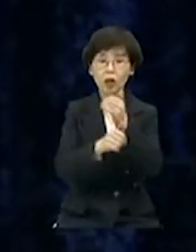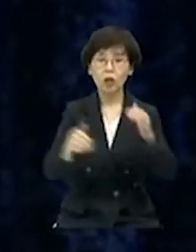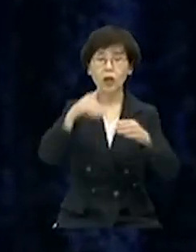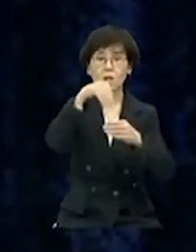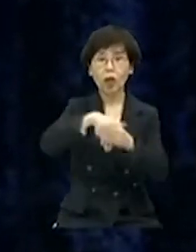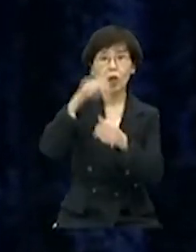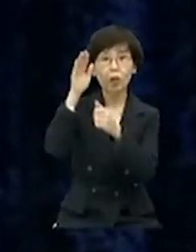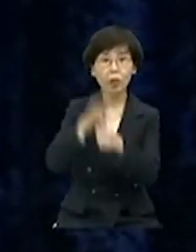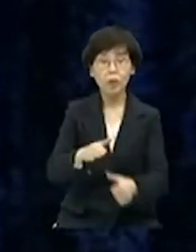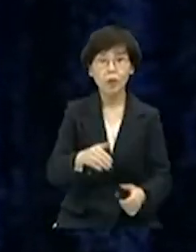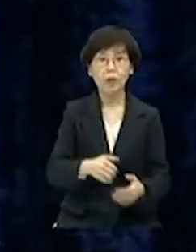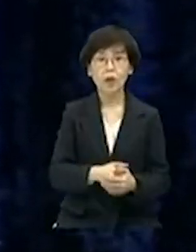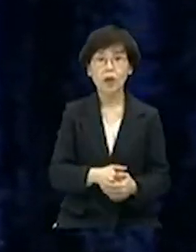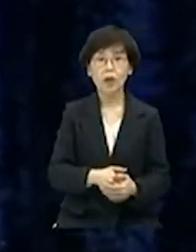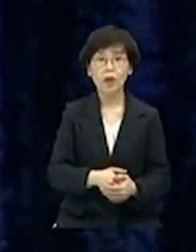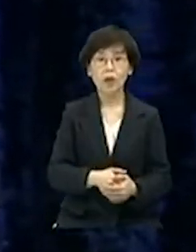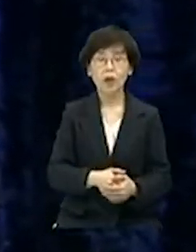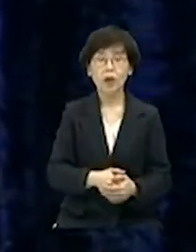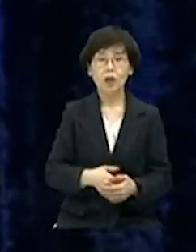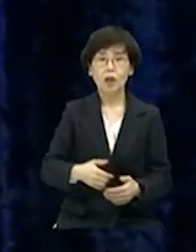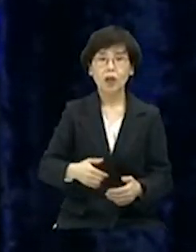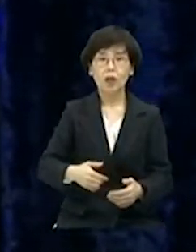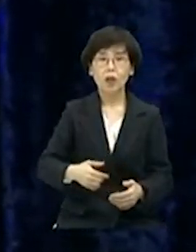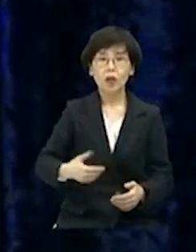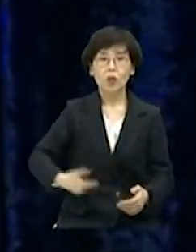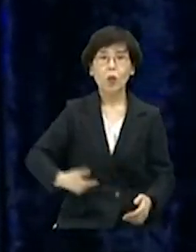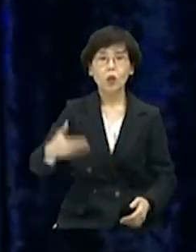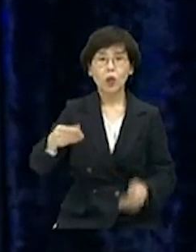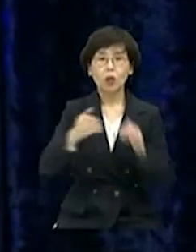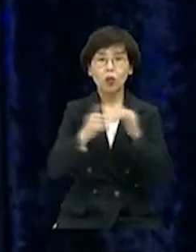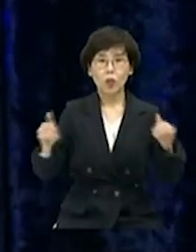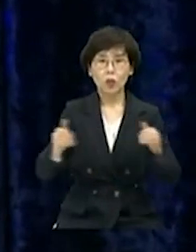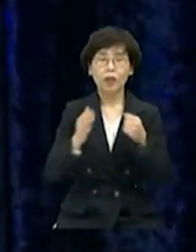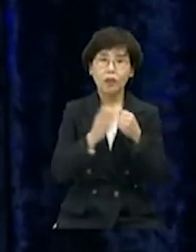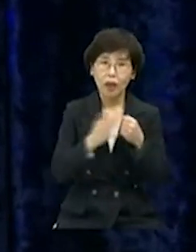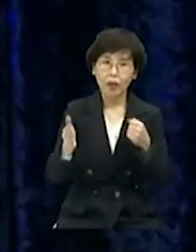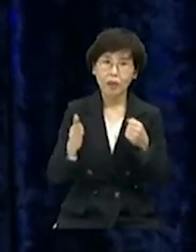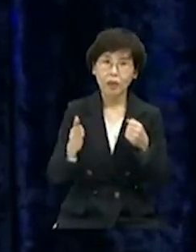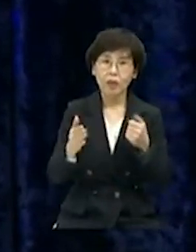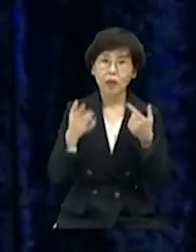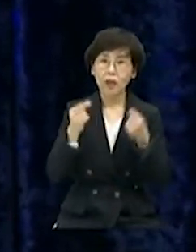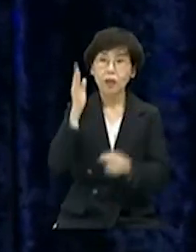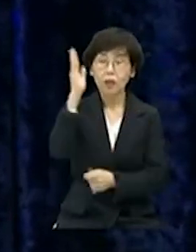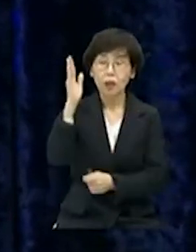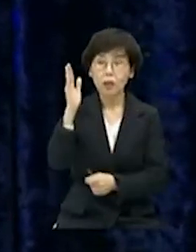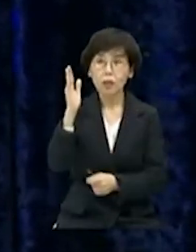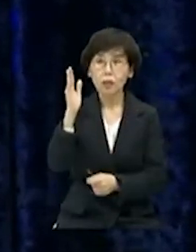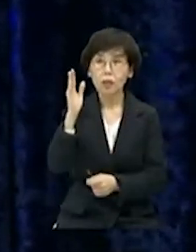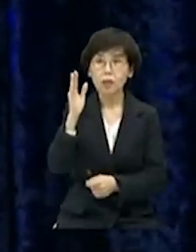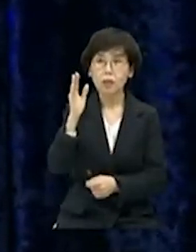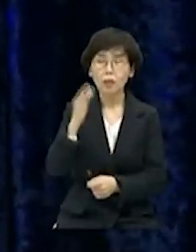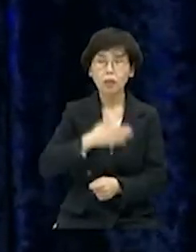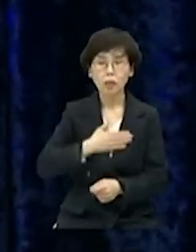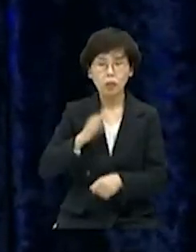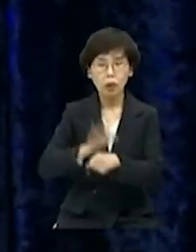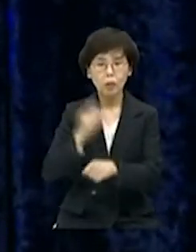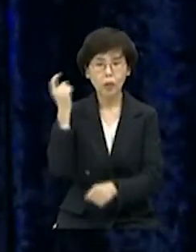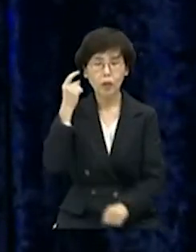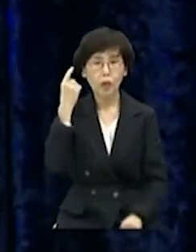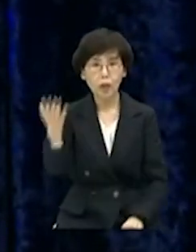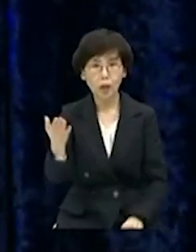패배도 중국 동포 탓, 특정 지역 탓하시는 거 보고 제 귀를 의심했습니다.